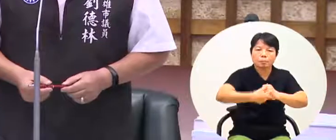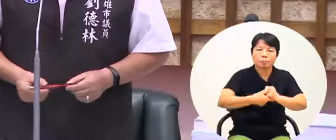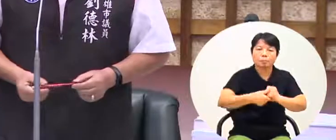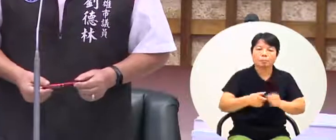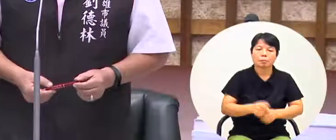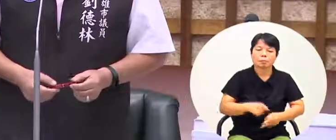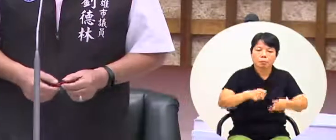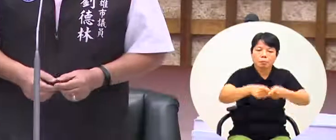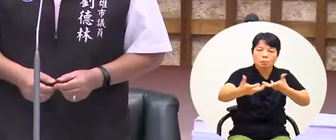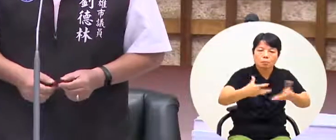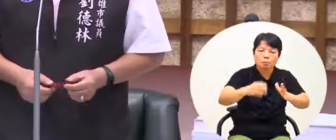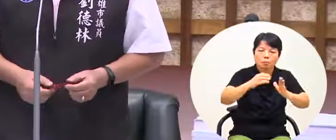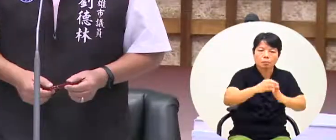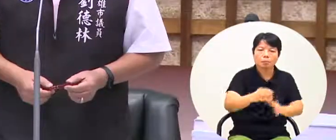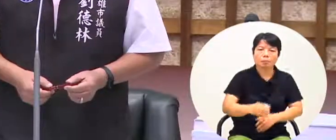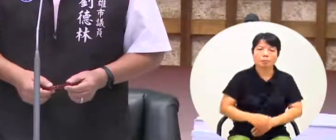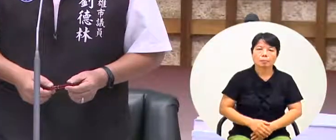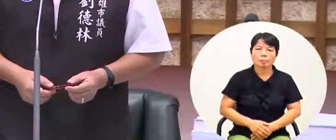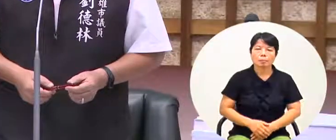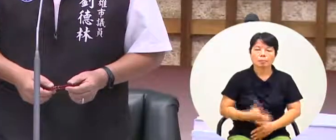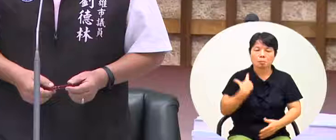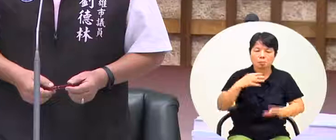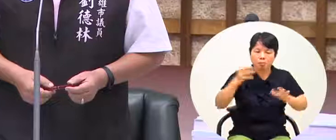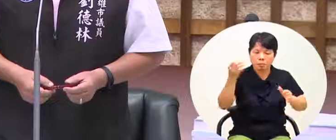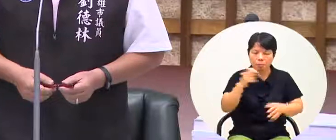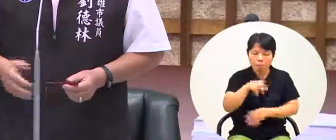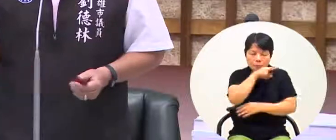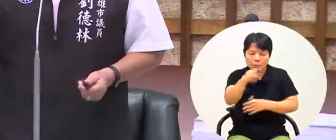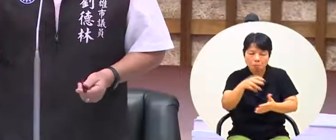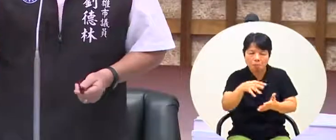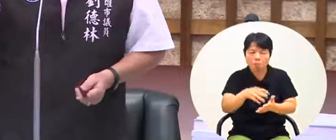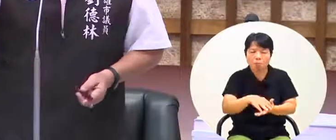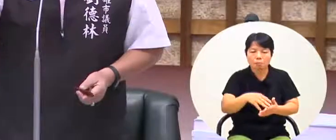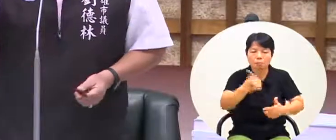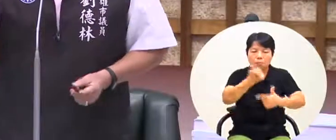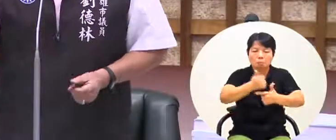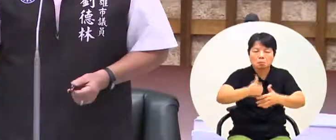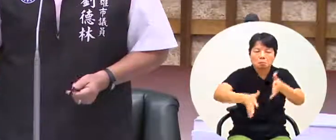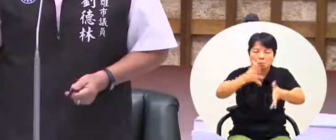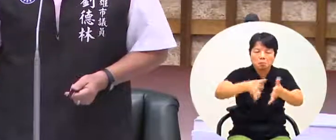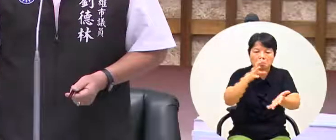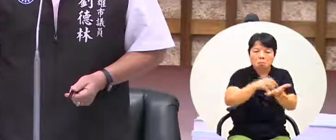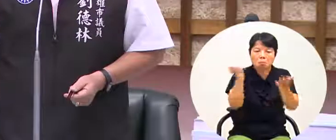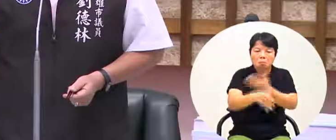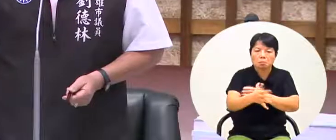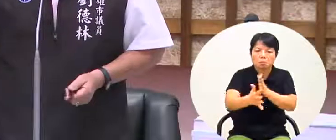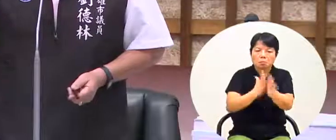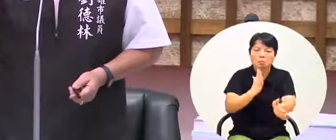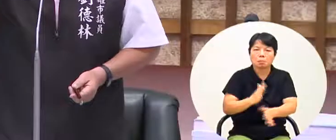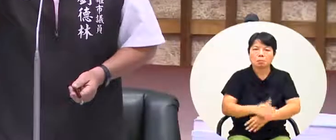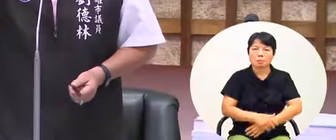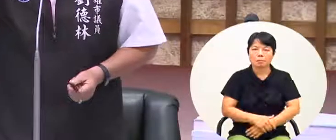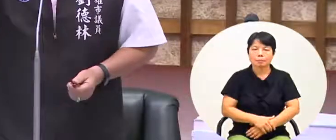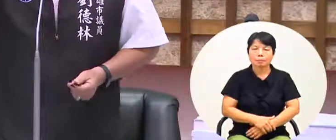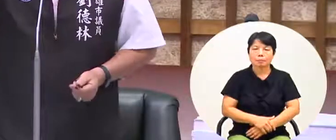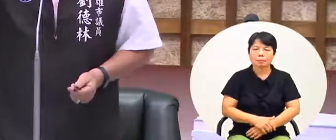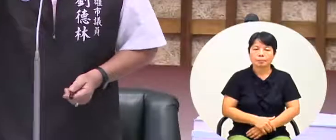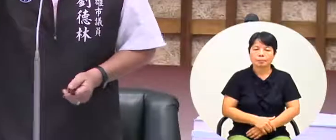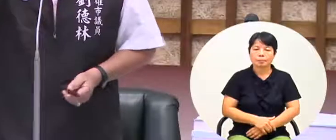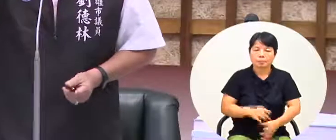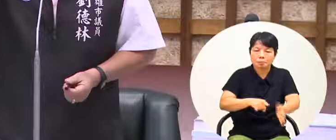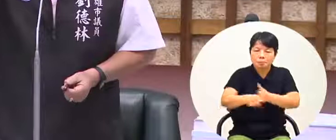除队建管拆除风行的一直在这样的做，可是这个部